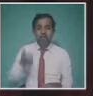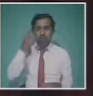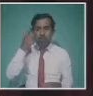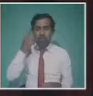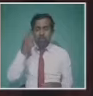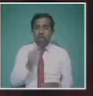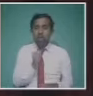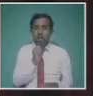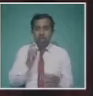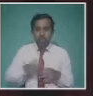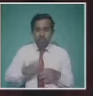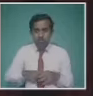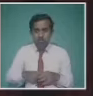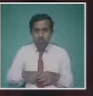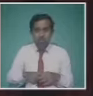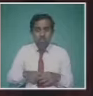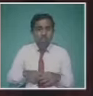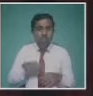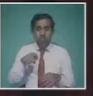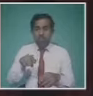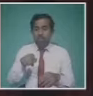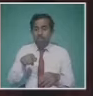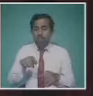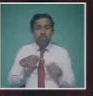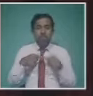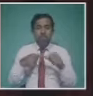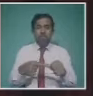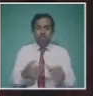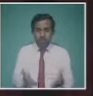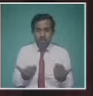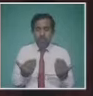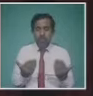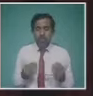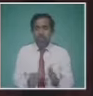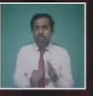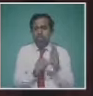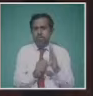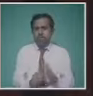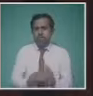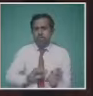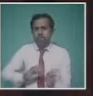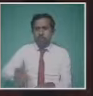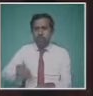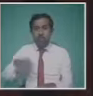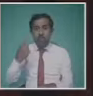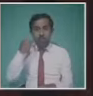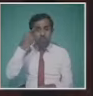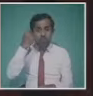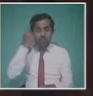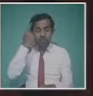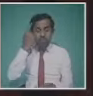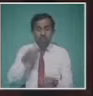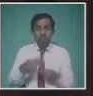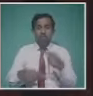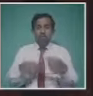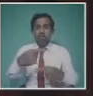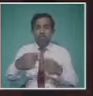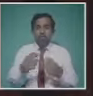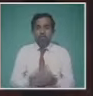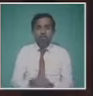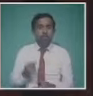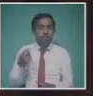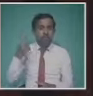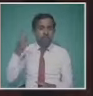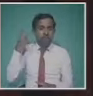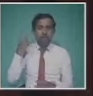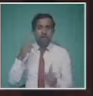සැබෑ ප්‍රශ්න අධ්‍යාපන ශාස්ත්‍රයේ මේවා ඒ වනිසා ඒවට විසඳුම් දෙන්න ඕන ඒවා යට කරලා වෙනත් දේවල් කල්පනා කරලා තමයි මේ ඉස්සරහට යන්නේ දැන් ඊයේ පෙරේදී